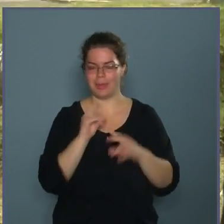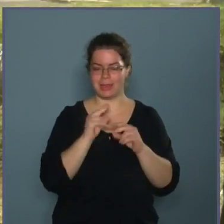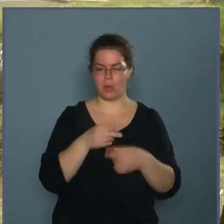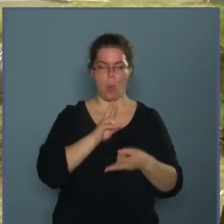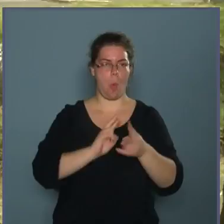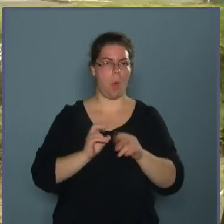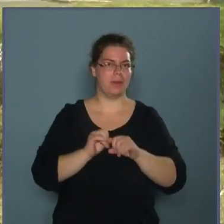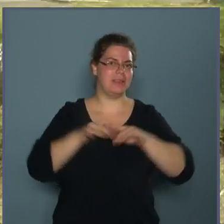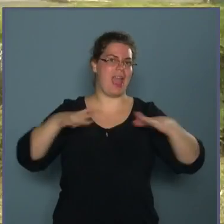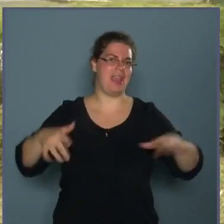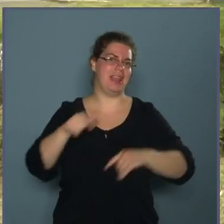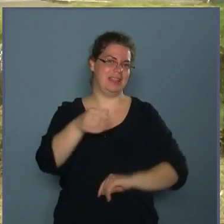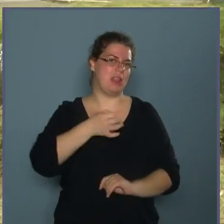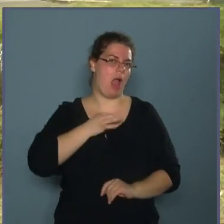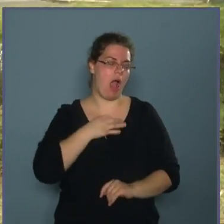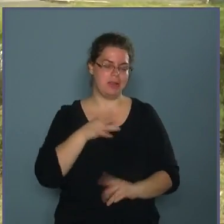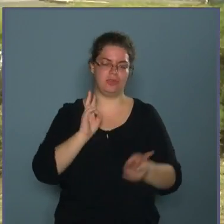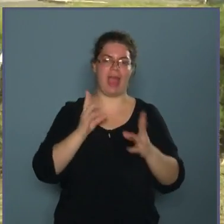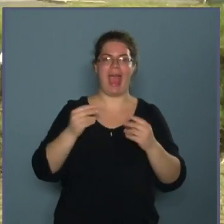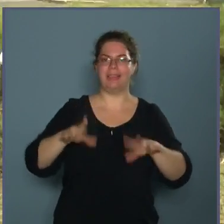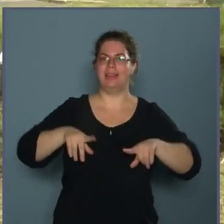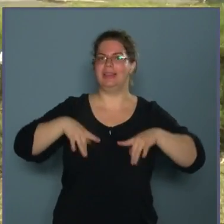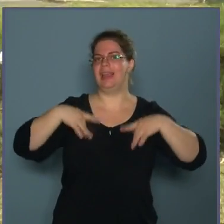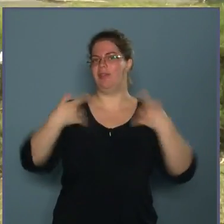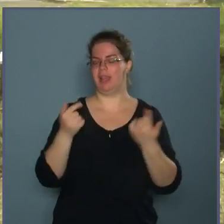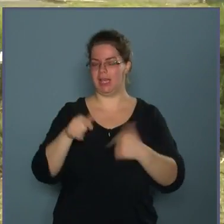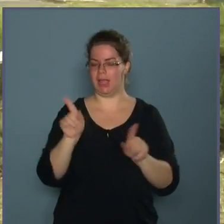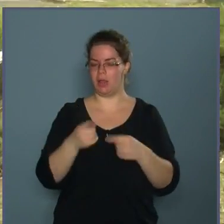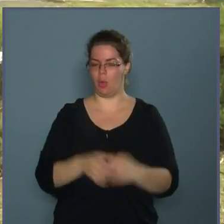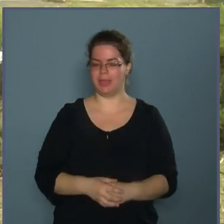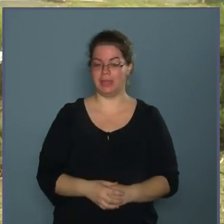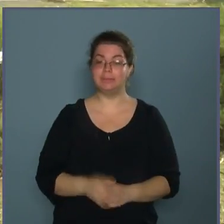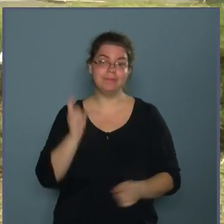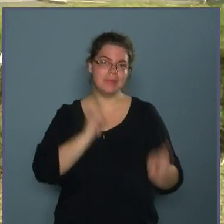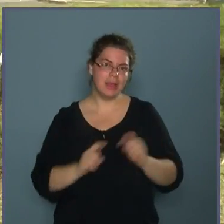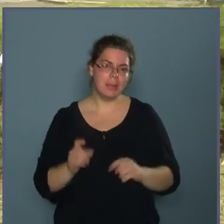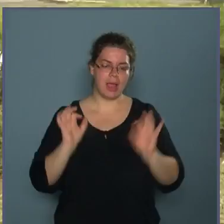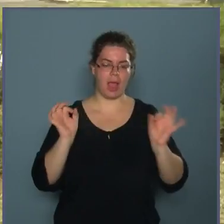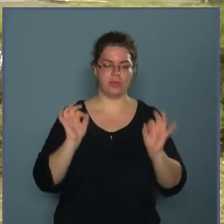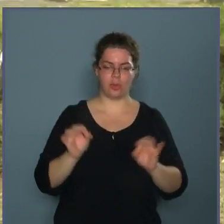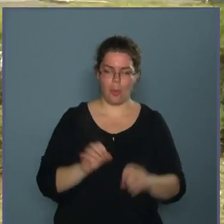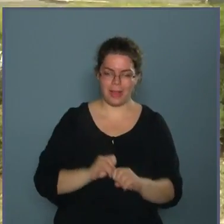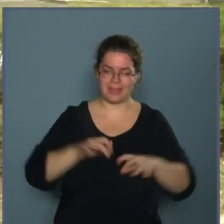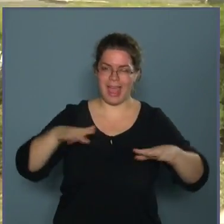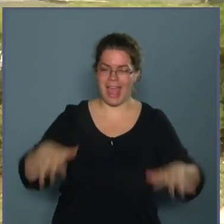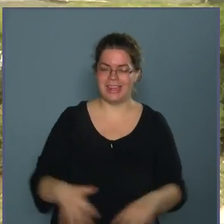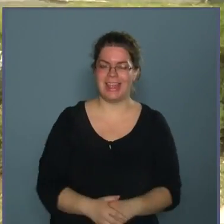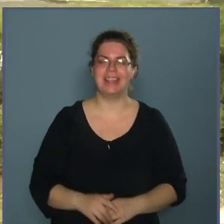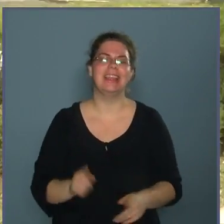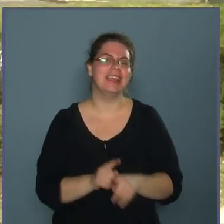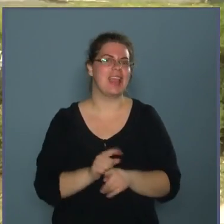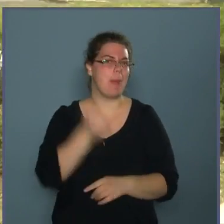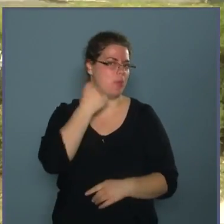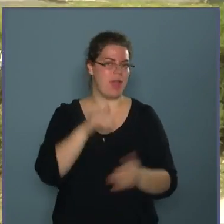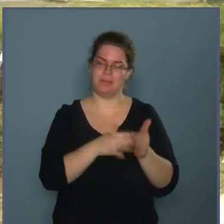picit, hogy terjed itt benne a hang, és hányan élvezhetik majd ezt a koncertet? Remélem, hogy nagyon jól terjed. Ilyen művet